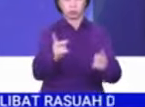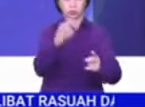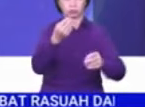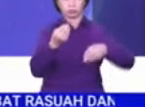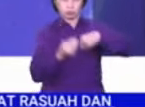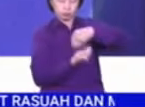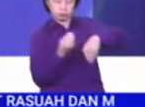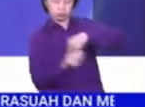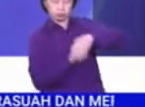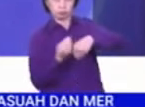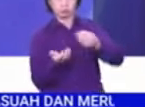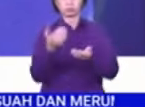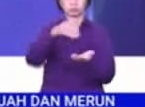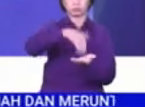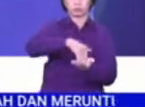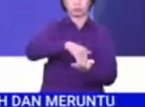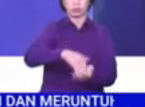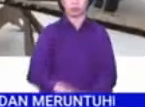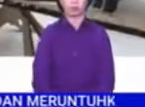di kita semula